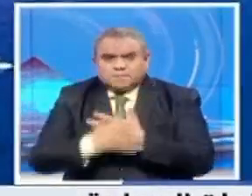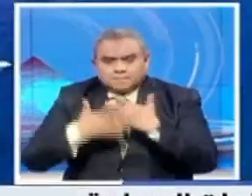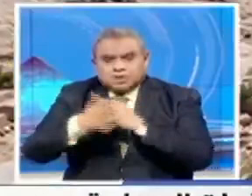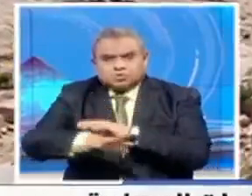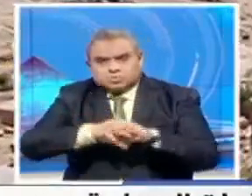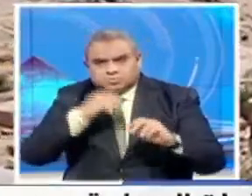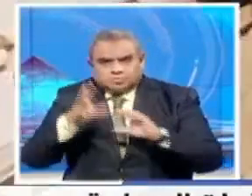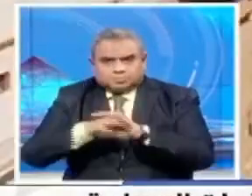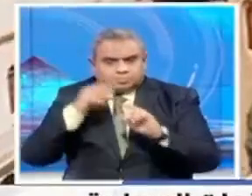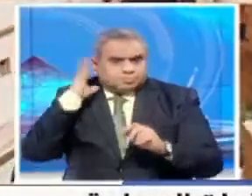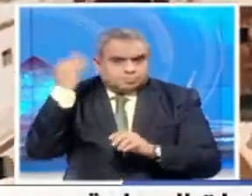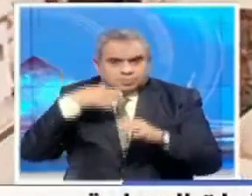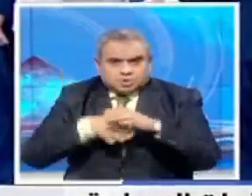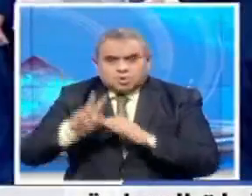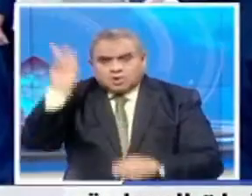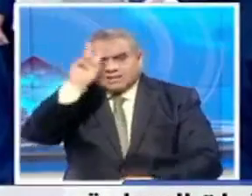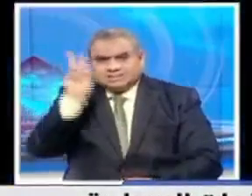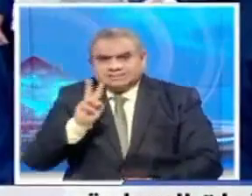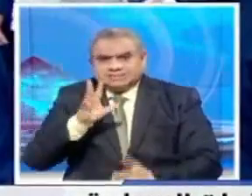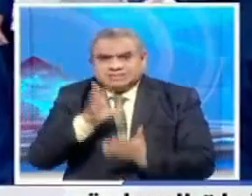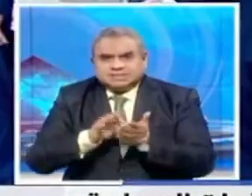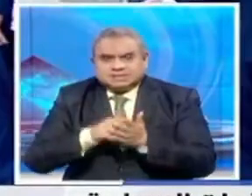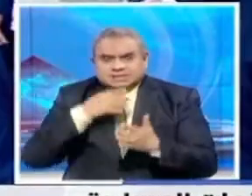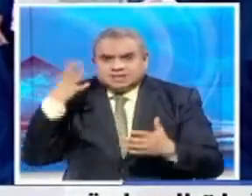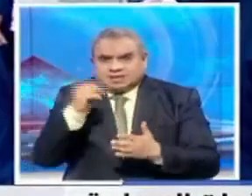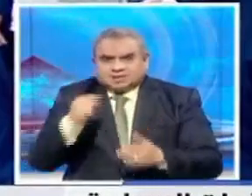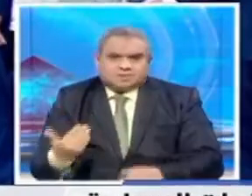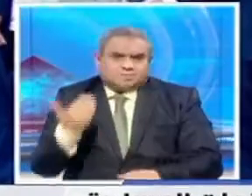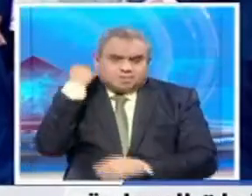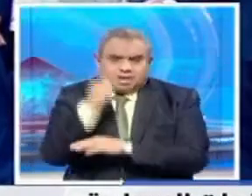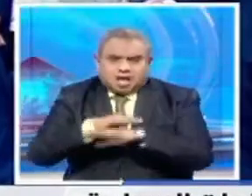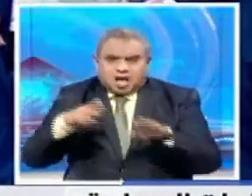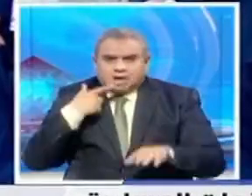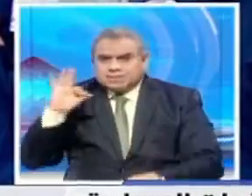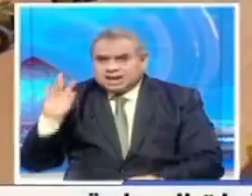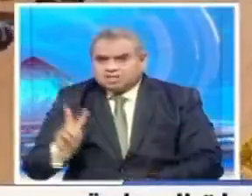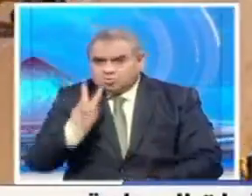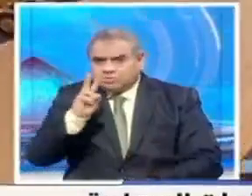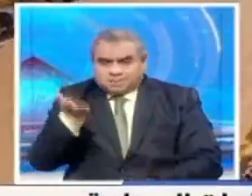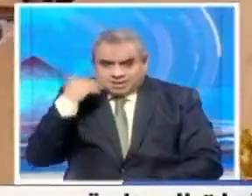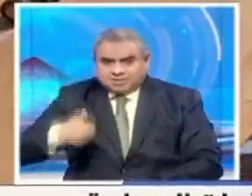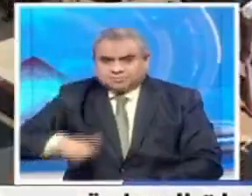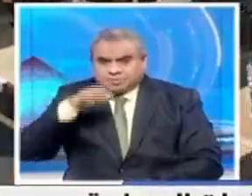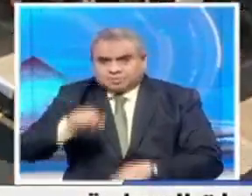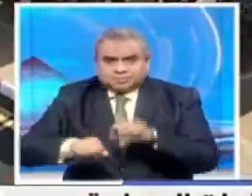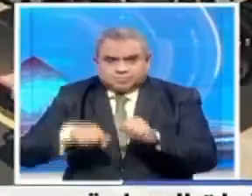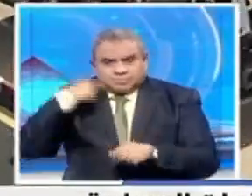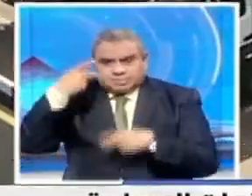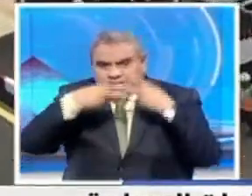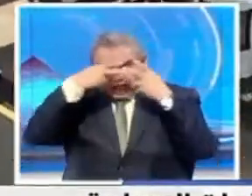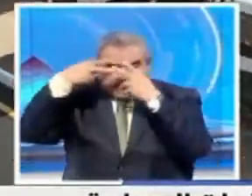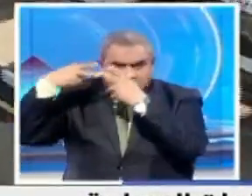العملاقة لأول مرة في سيناء منذ استردادها في حرب اكتوبر 73، ليتحقق حلم